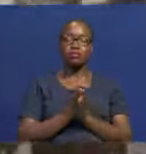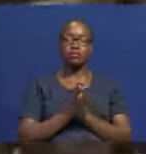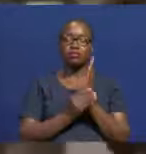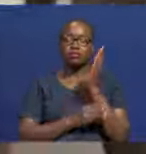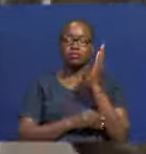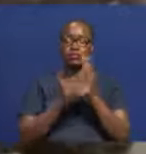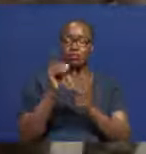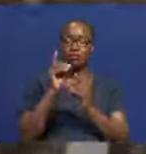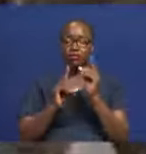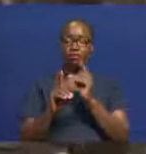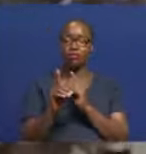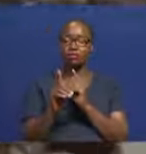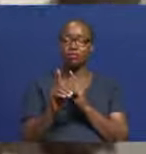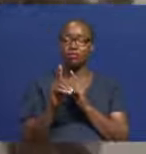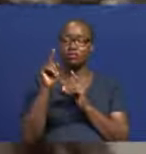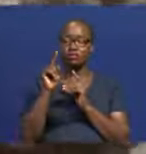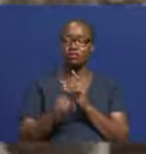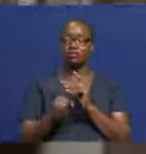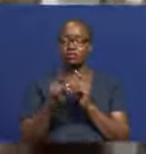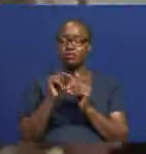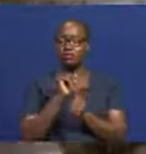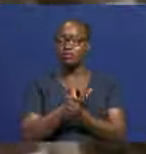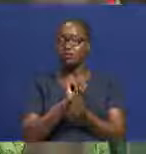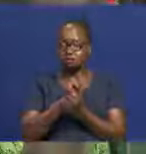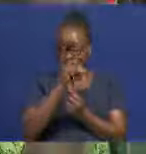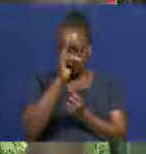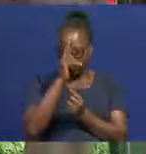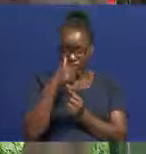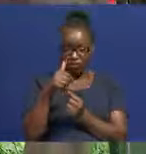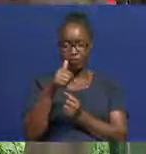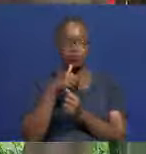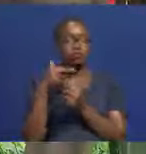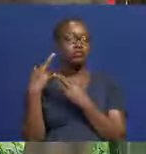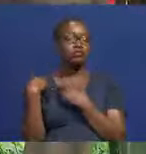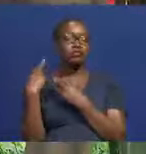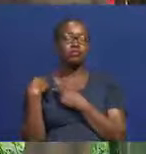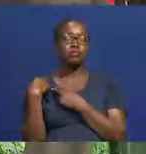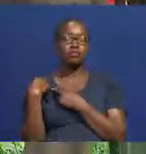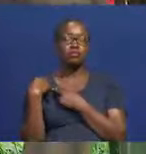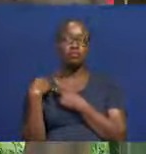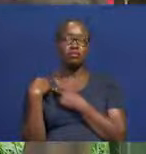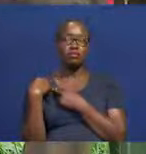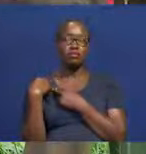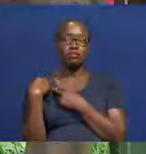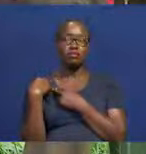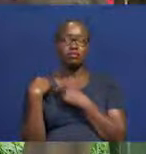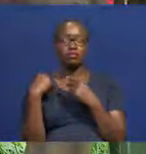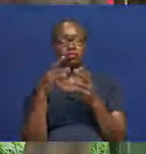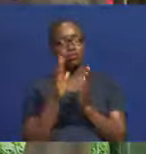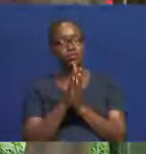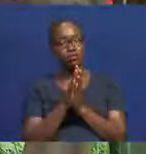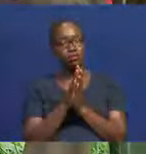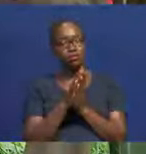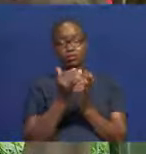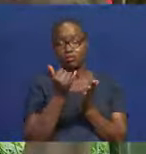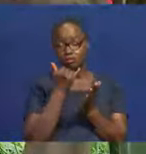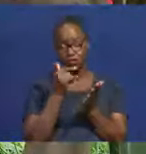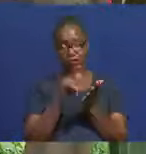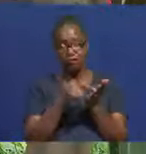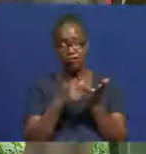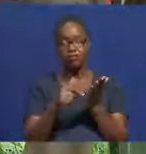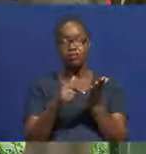mbaya, hawezi kushikwa, ni polisi, sisi ndio tunamshika. Tunampanyia charge